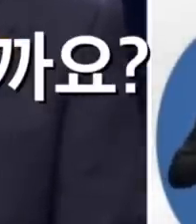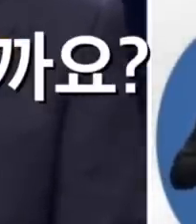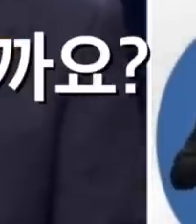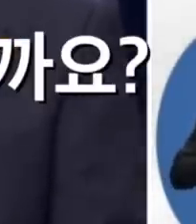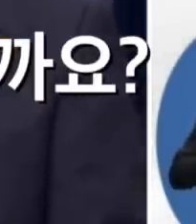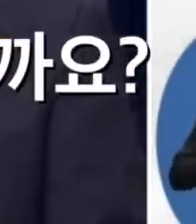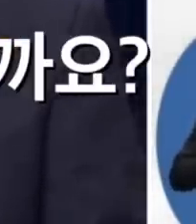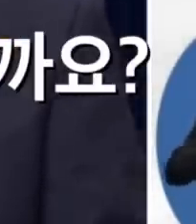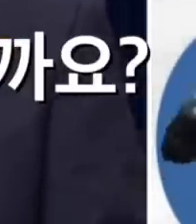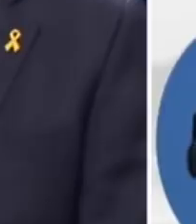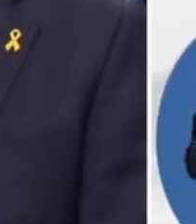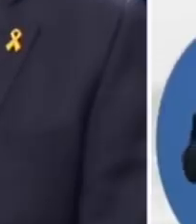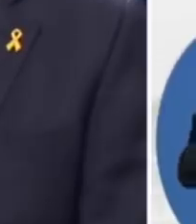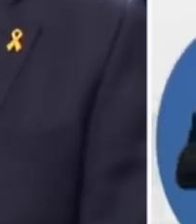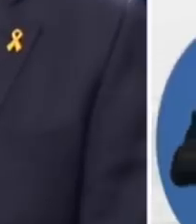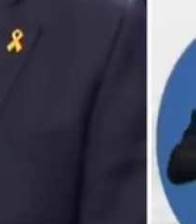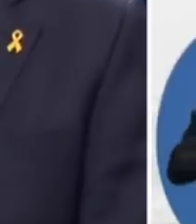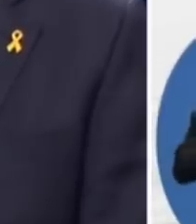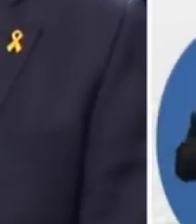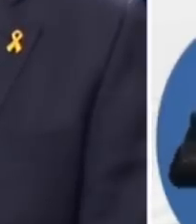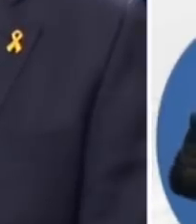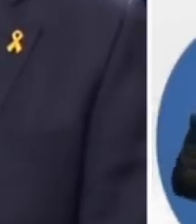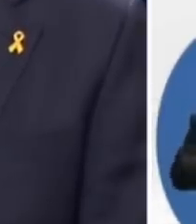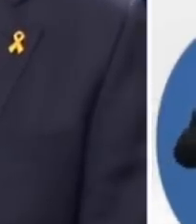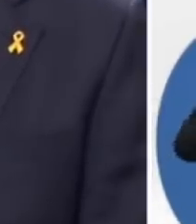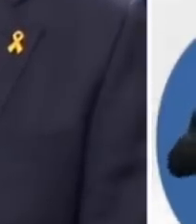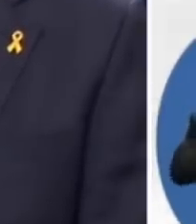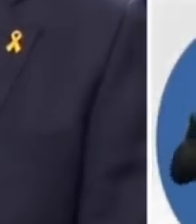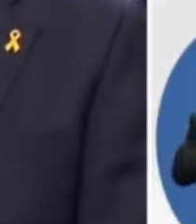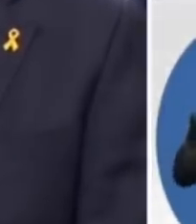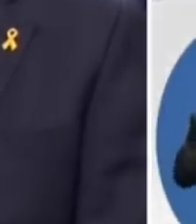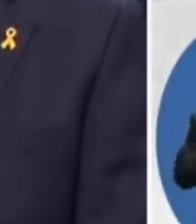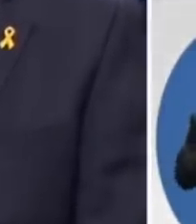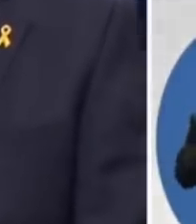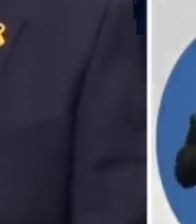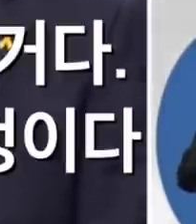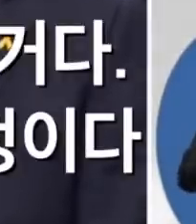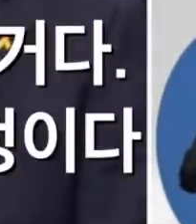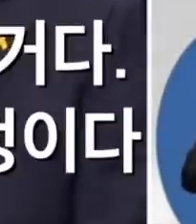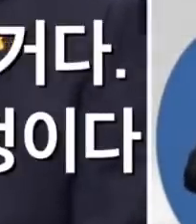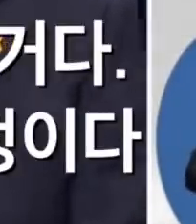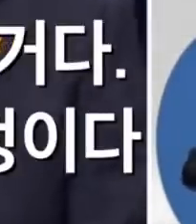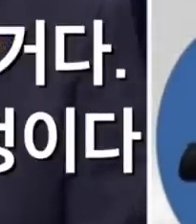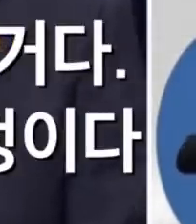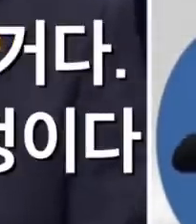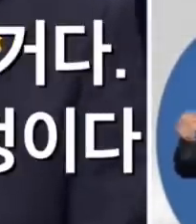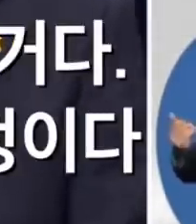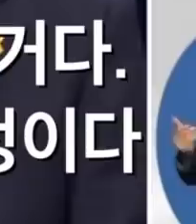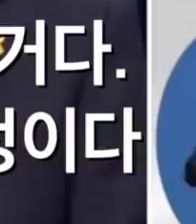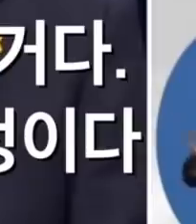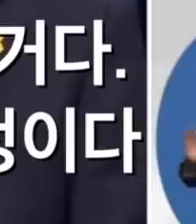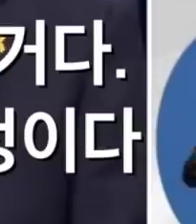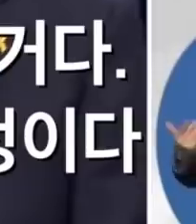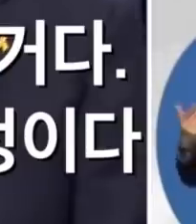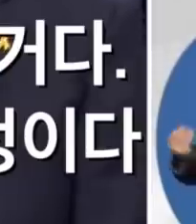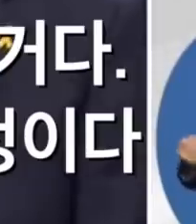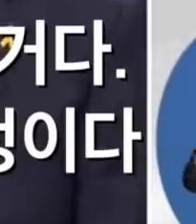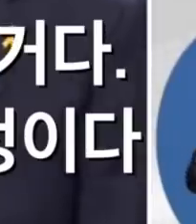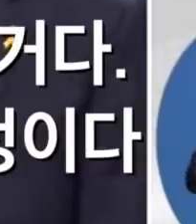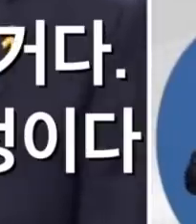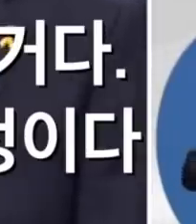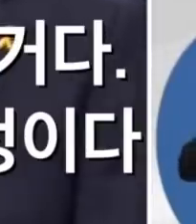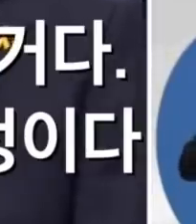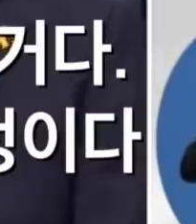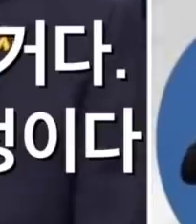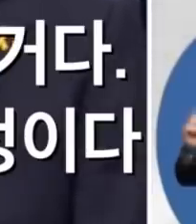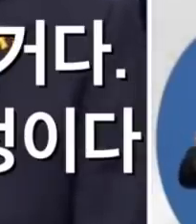제가 인정을 해드릴까요? 그 저기 사과라고 말씀해 주시겠습니까? 의혹을 해명하셨으면 된 거죠. 그게